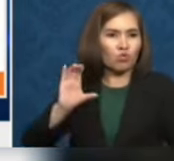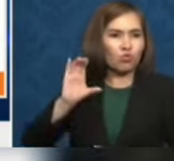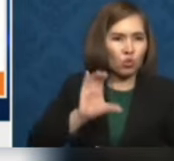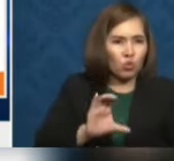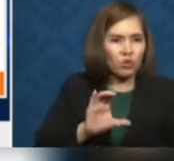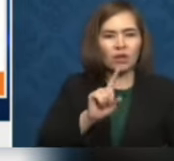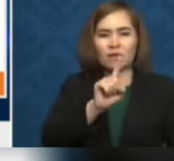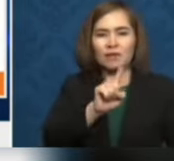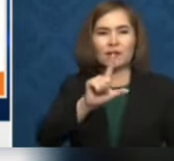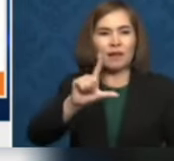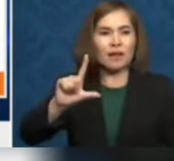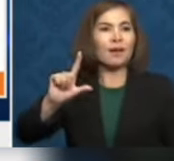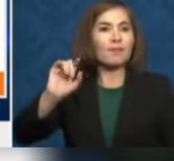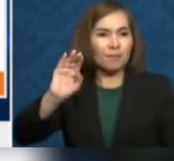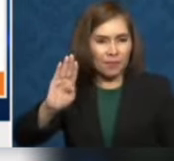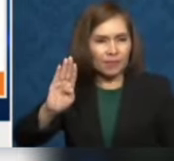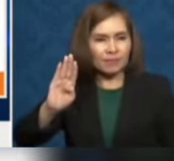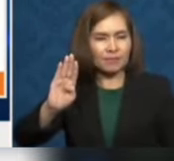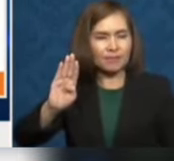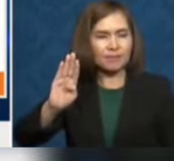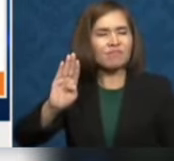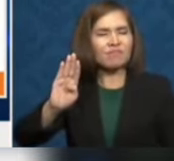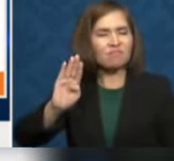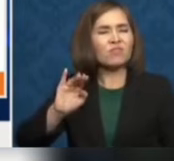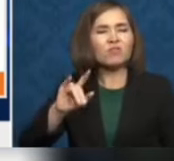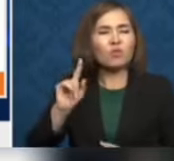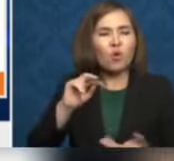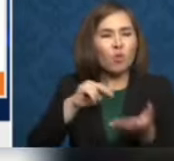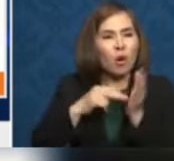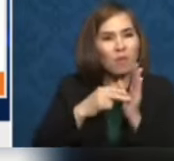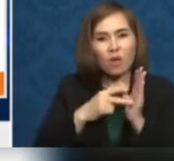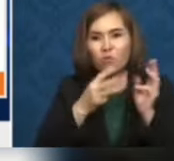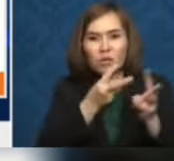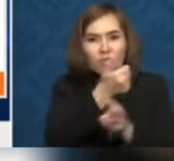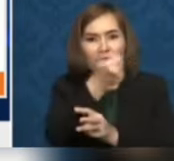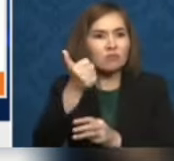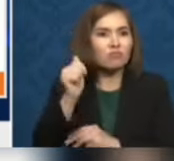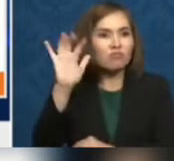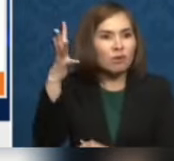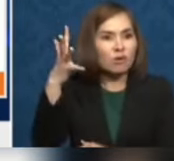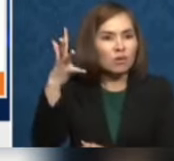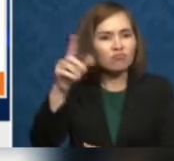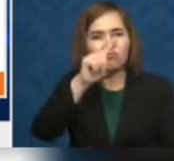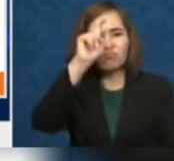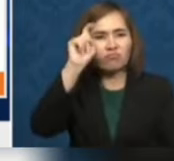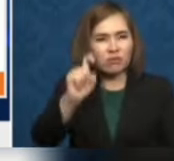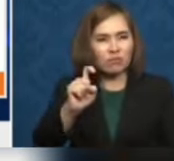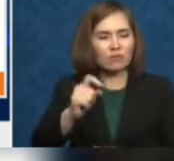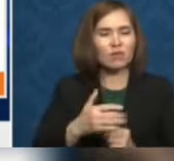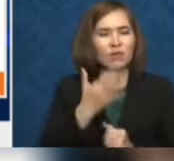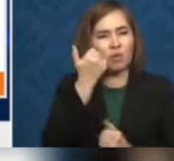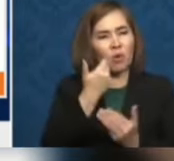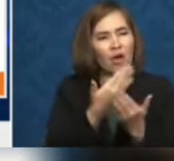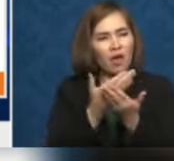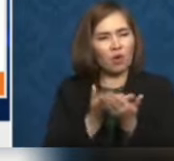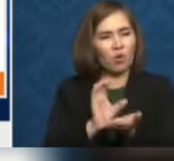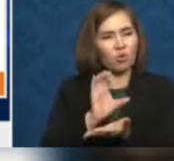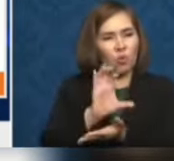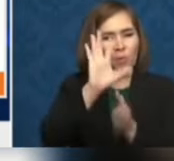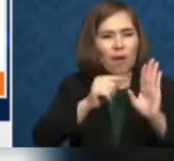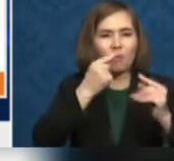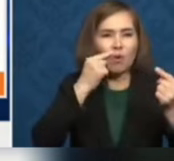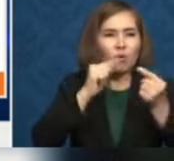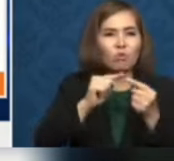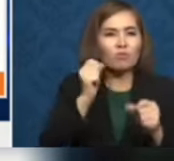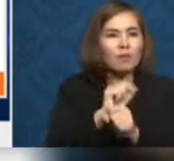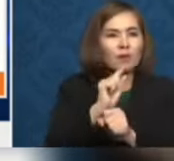บาทถึงแม้ว่าจะเป็น pppก็ตามมันไม่มี Optionอื่นแล้วใช่ไหมที่ดีกว่านี้ที่เป็นการลงทุนที่เหมาะสมกว่านี้